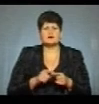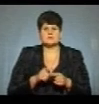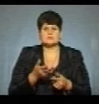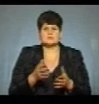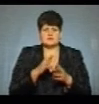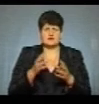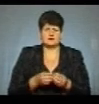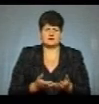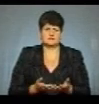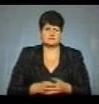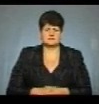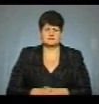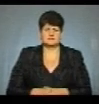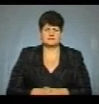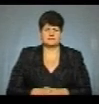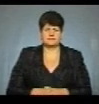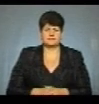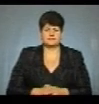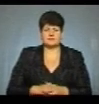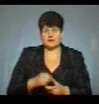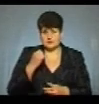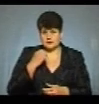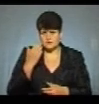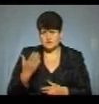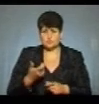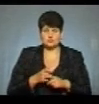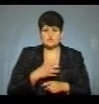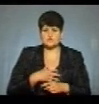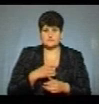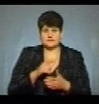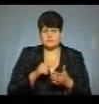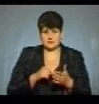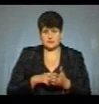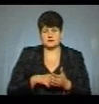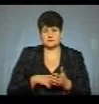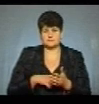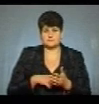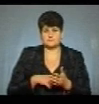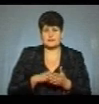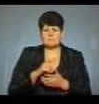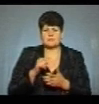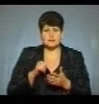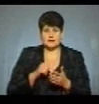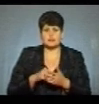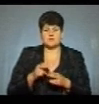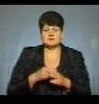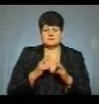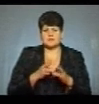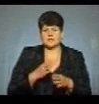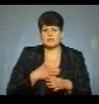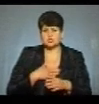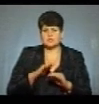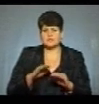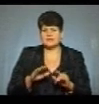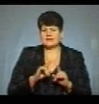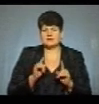Обов'язково. Дякую. Дякую. Дуже важливе питання і питання безпеки наших дітей не тільки в